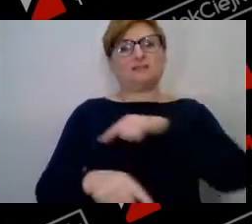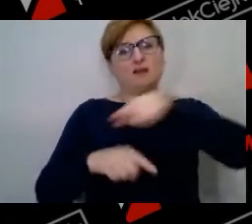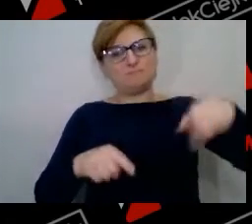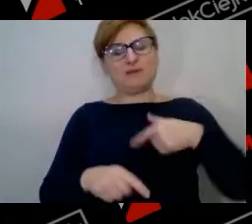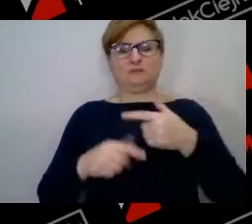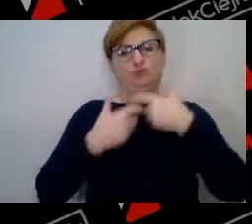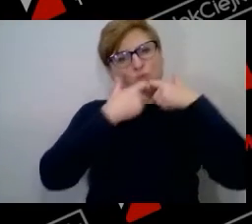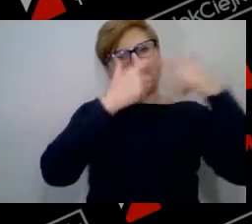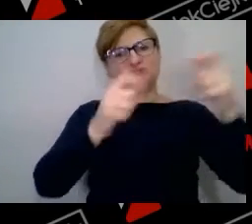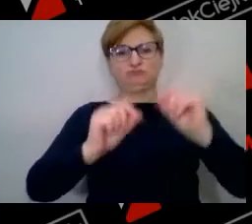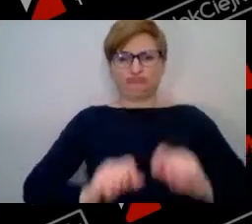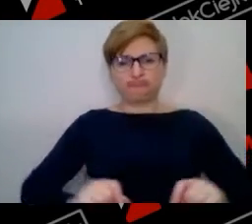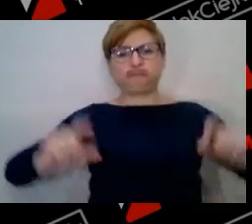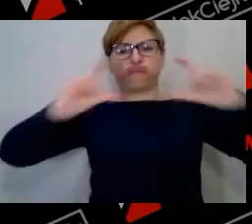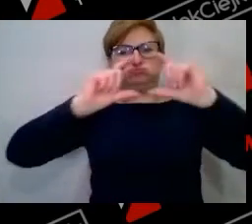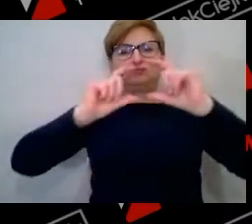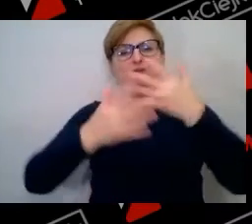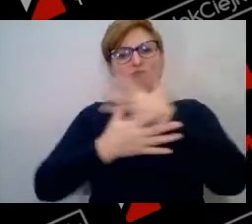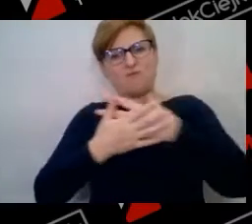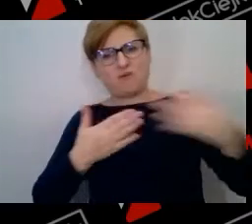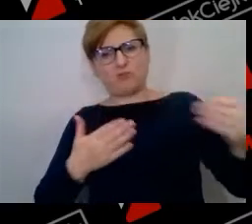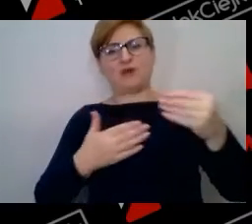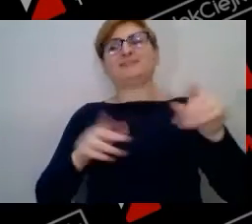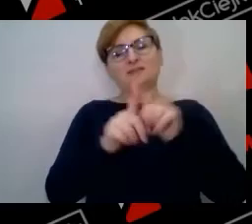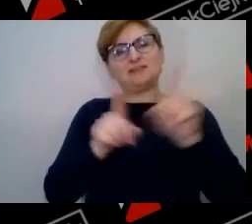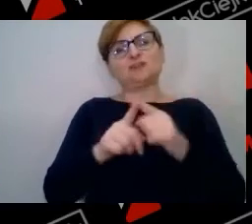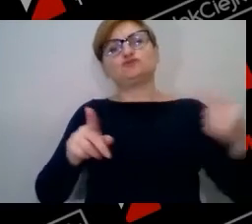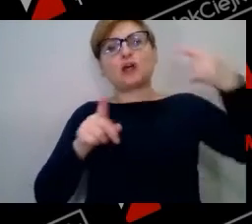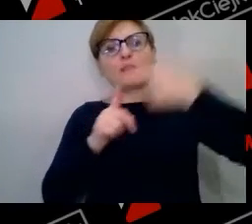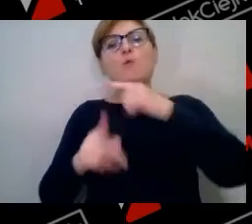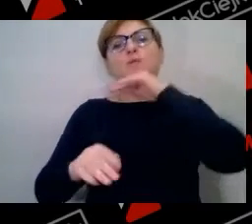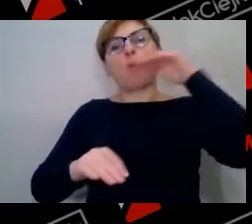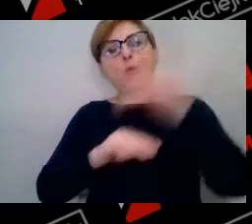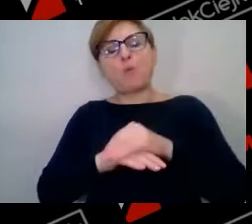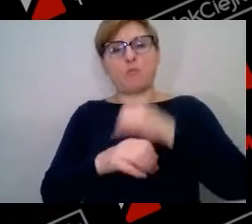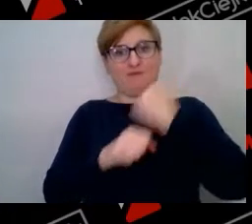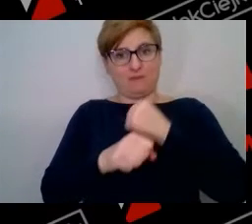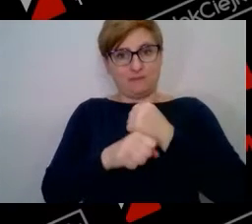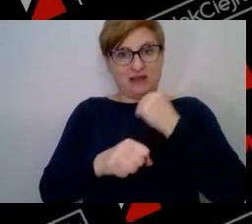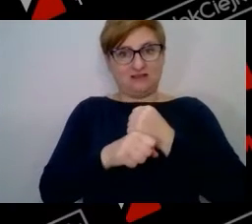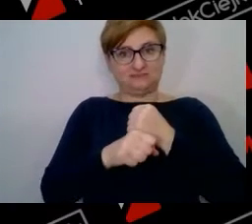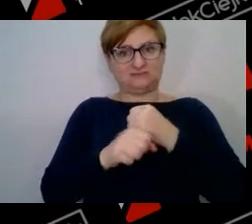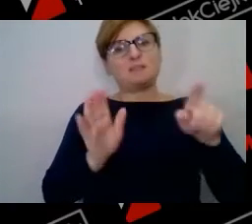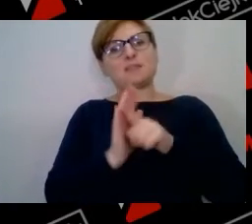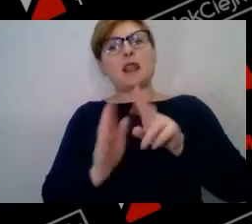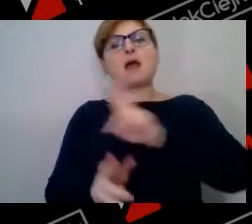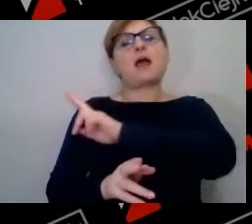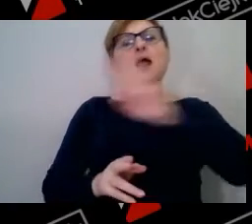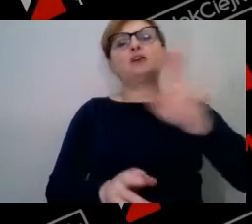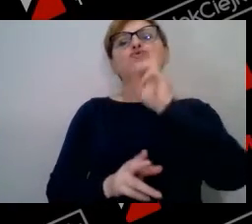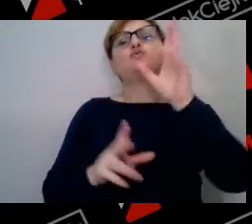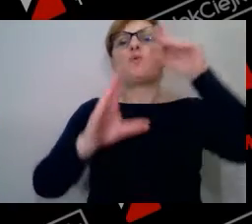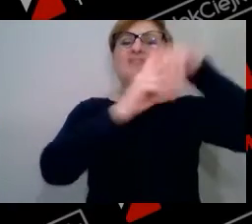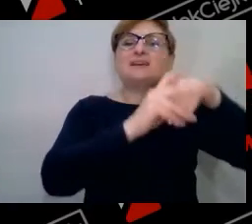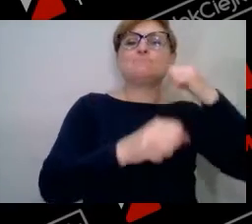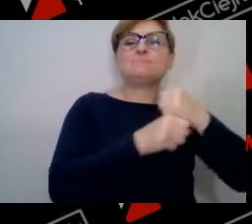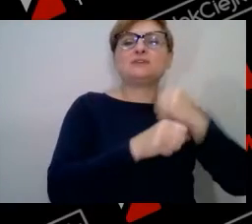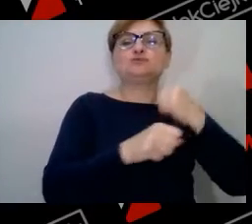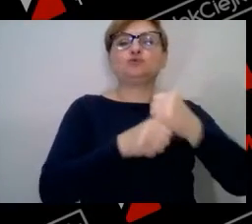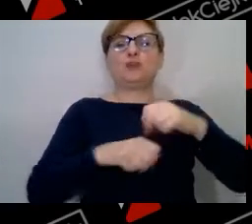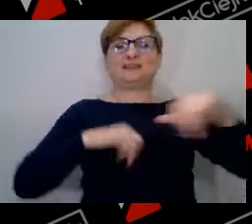i zatrudnianie na umowę o pracę we wszystkich zakładach finansowanych z budżetu samorządowego lub państwowego.